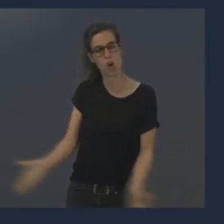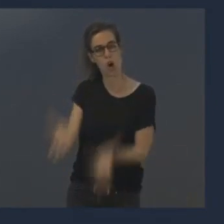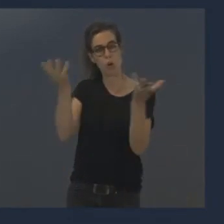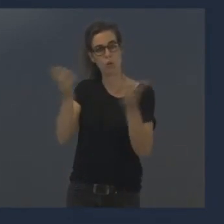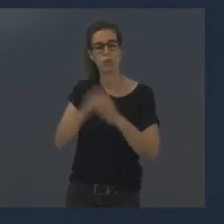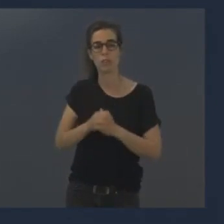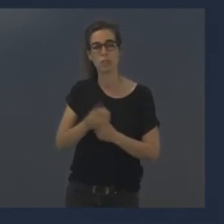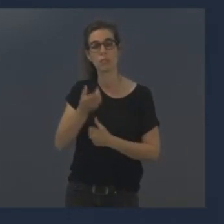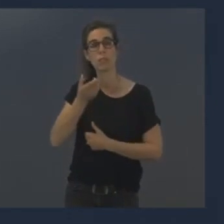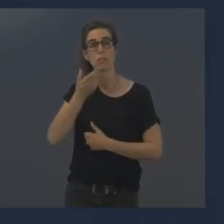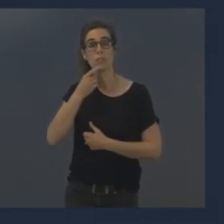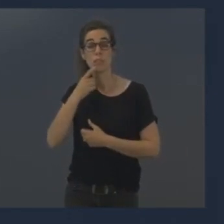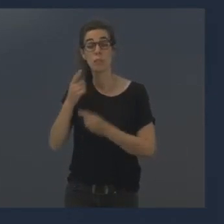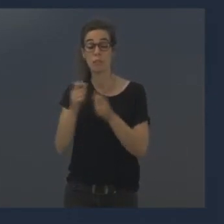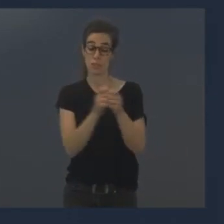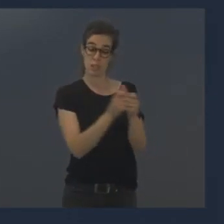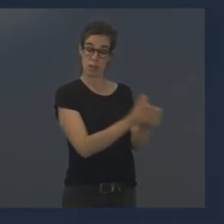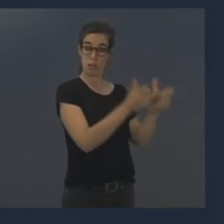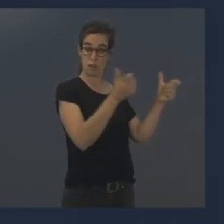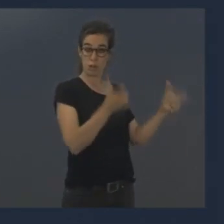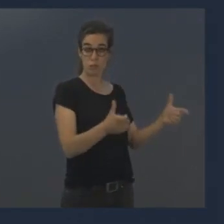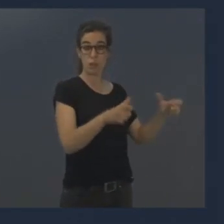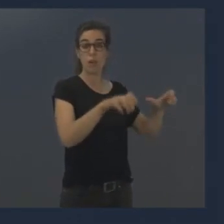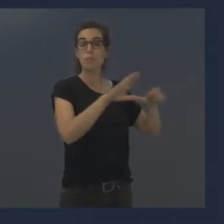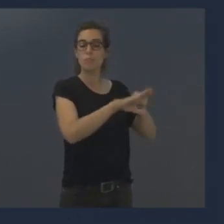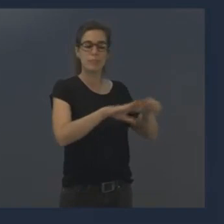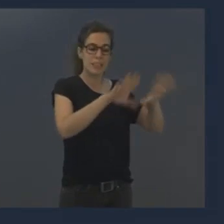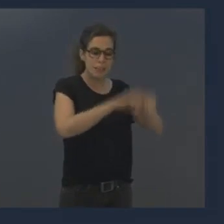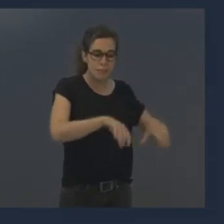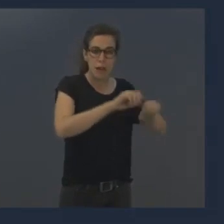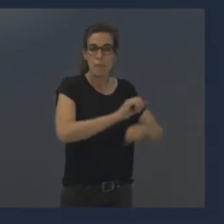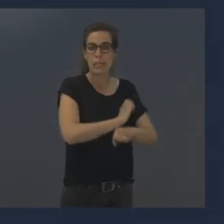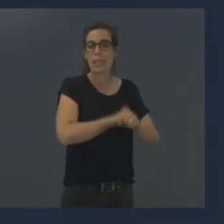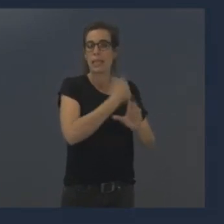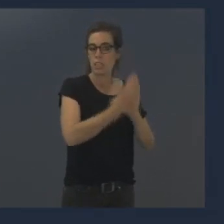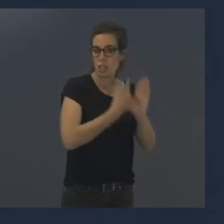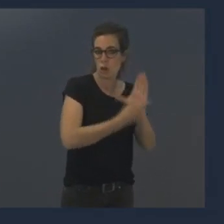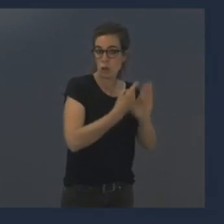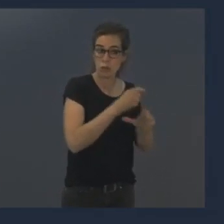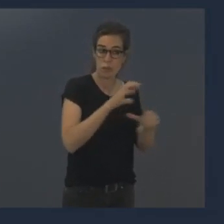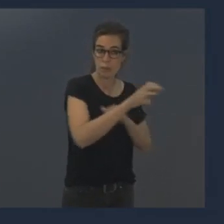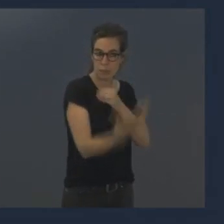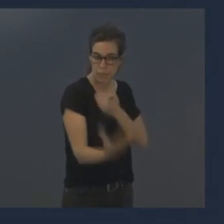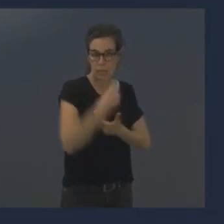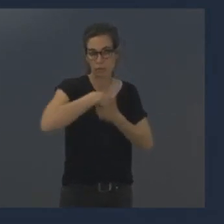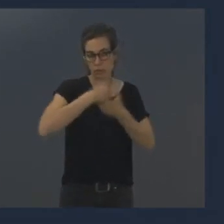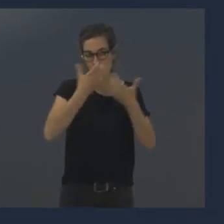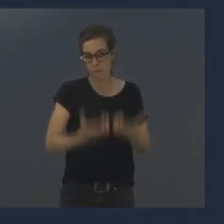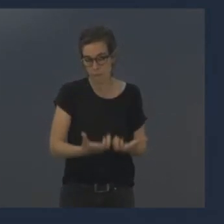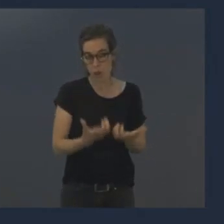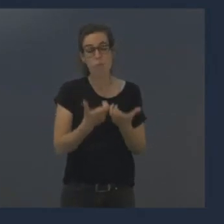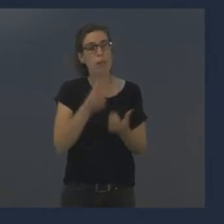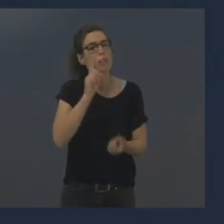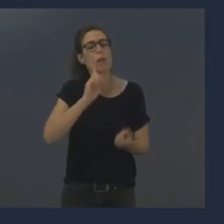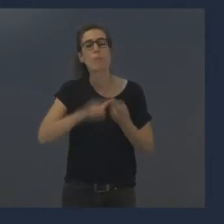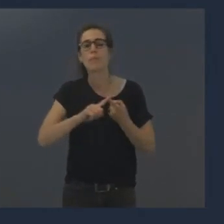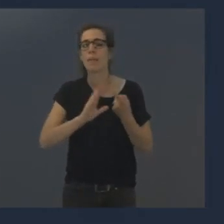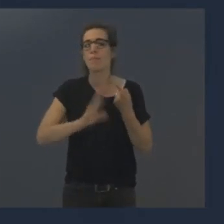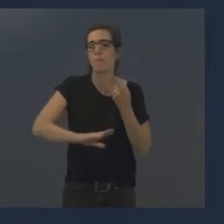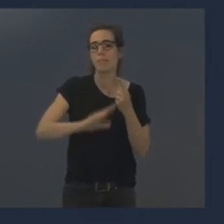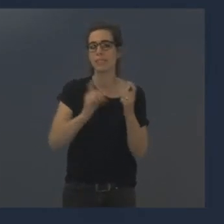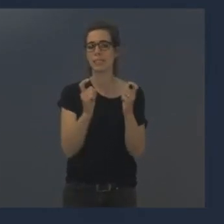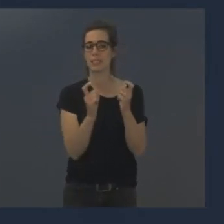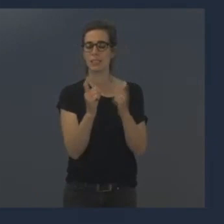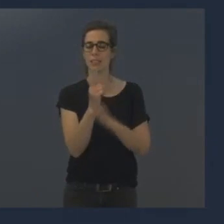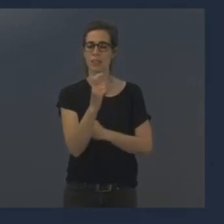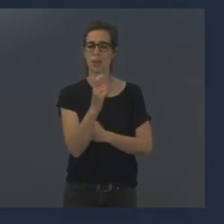le capital de sociétés de production d'énergie renouvelable et notamment dans le contexte du renouvellement des concessions hydroélectriques est une avancée